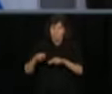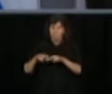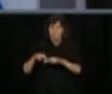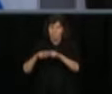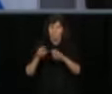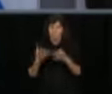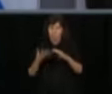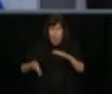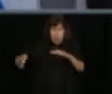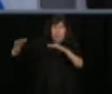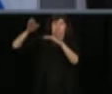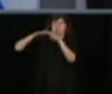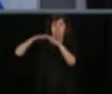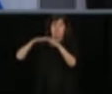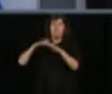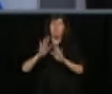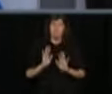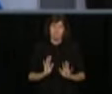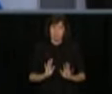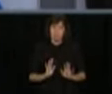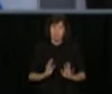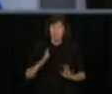honnêtement, j'ai hâte de voir dans 3 semaines où on va être.